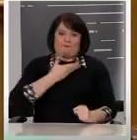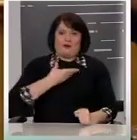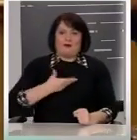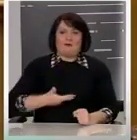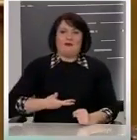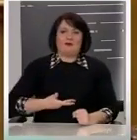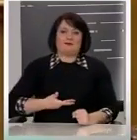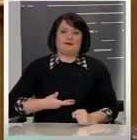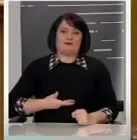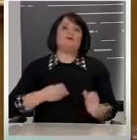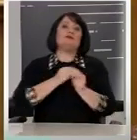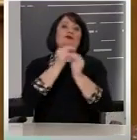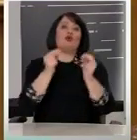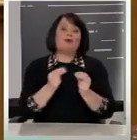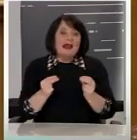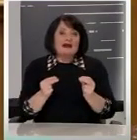άρα